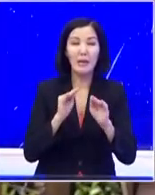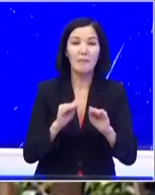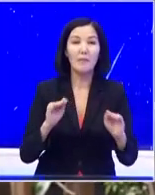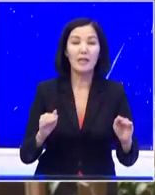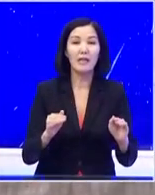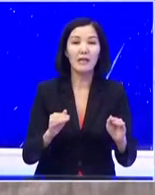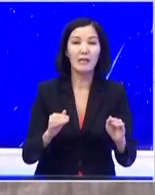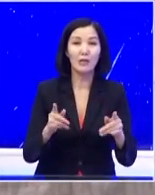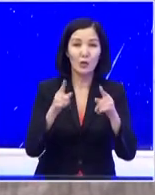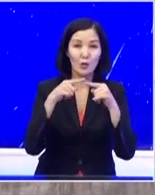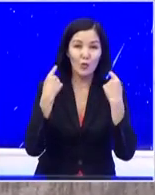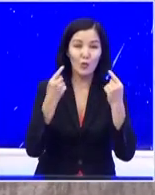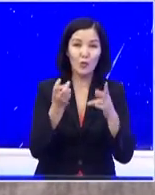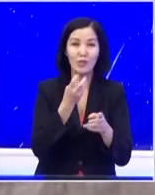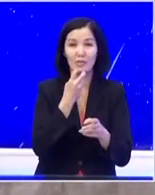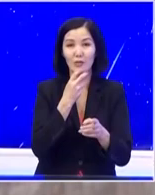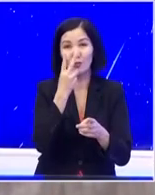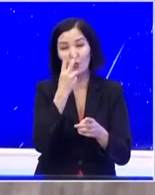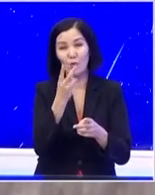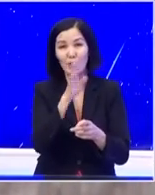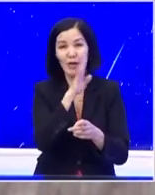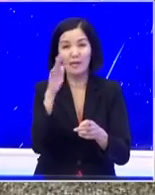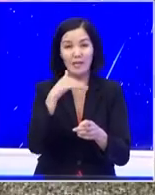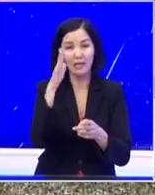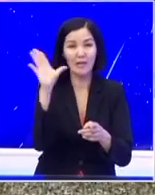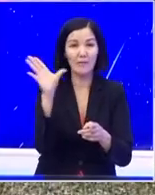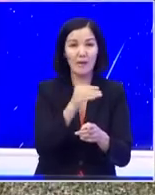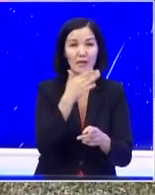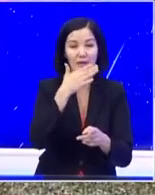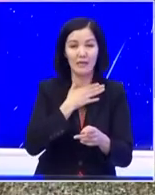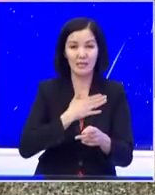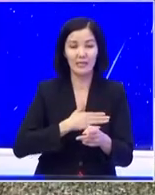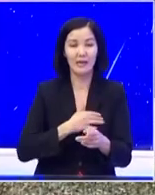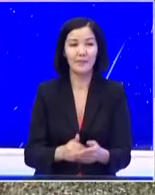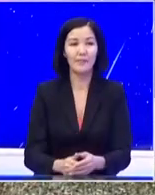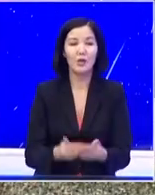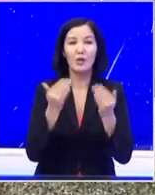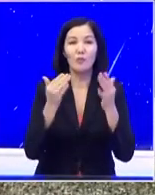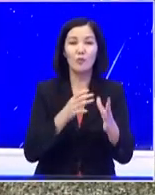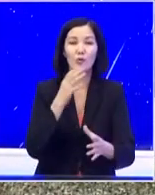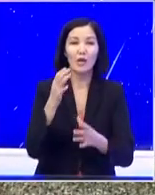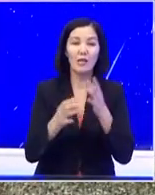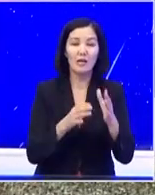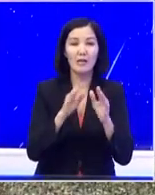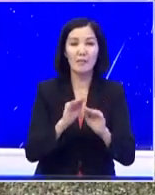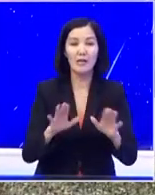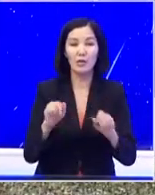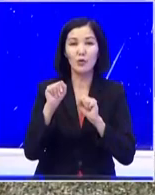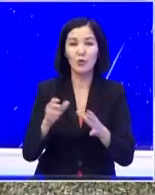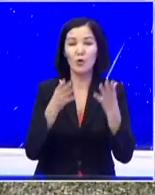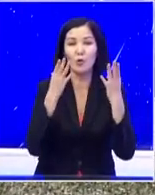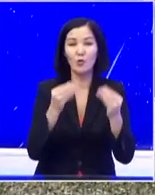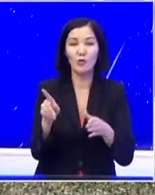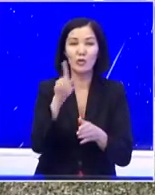балалардың риясыз күлкісін көріп, қуанған ата-аналар дән риза. Бүгін 1-ші маусым халықаралық балаларды қорғау күніне Алматы облысы